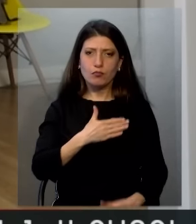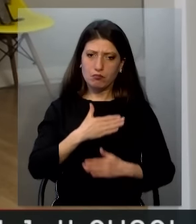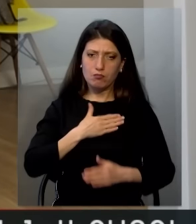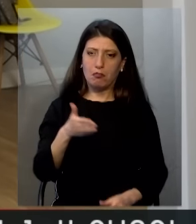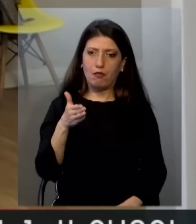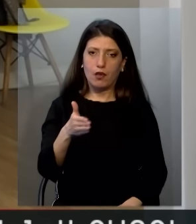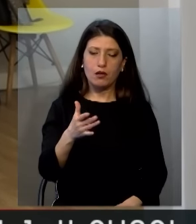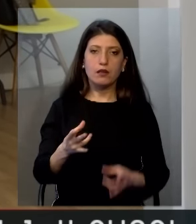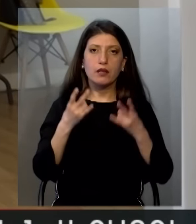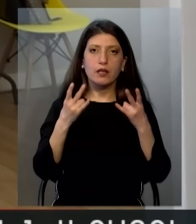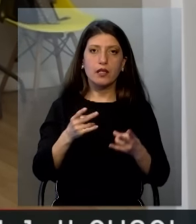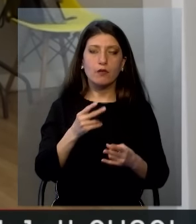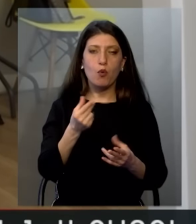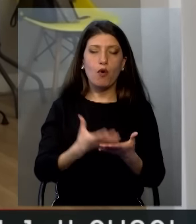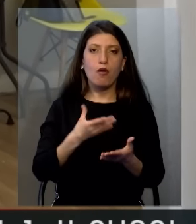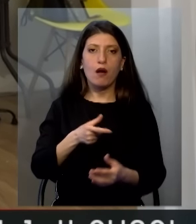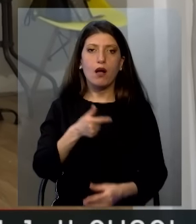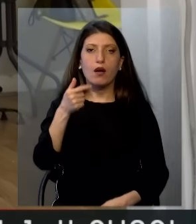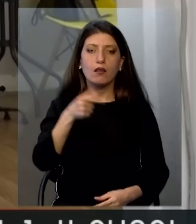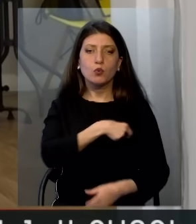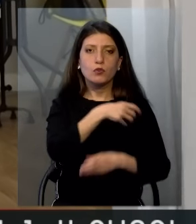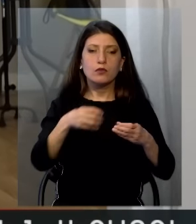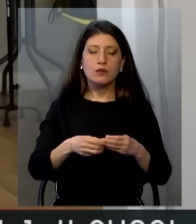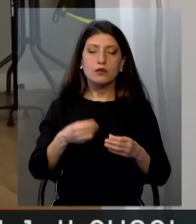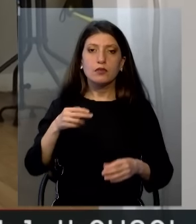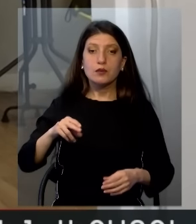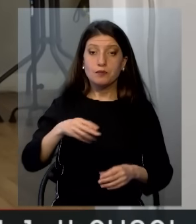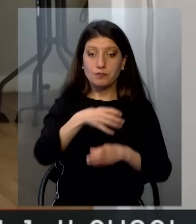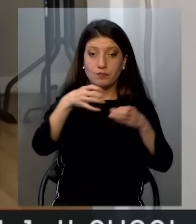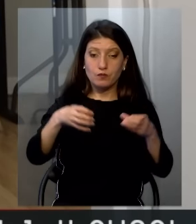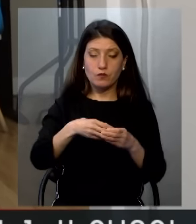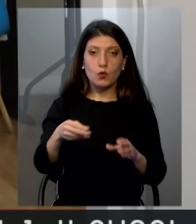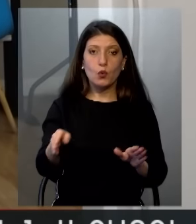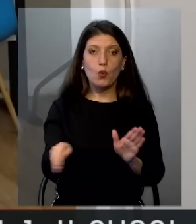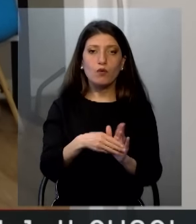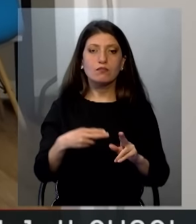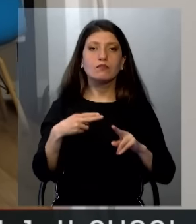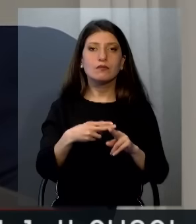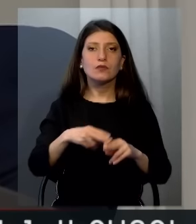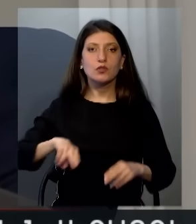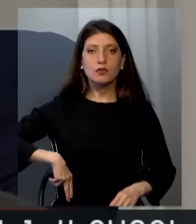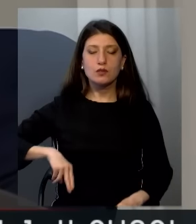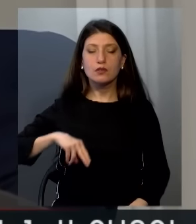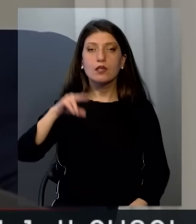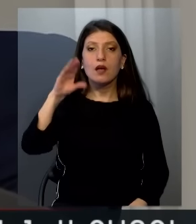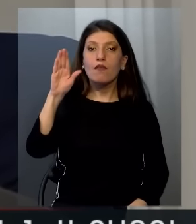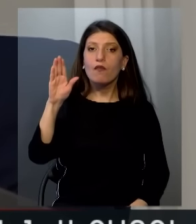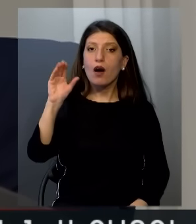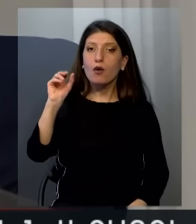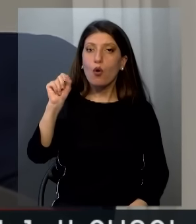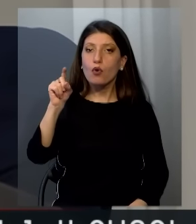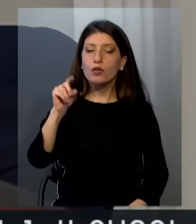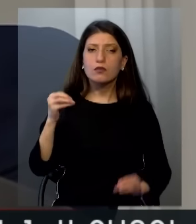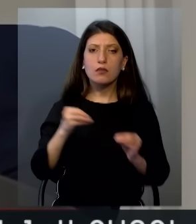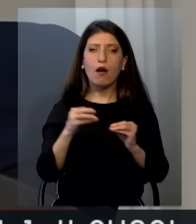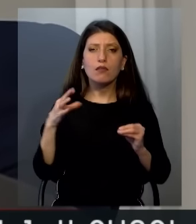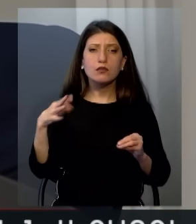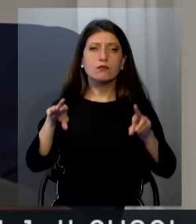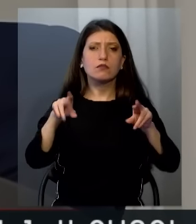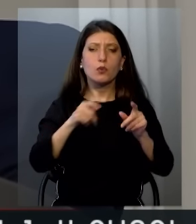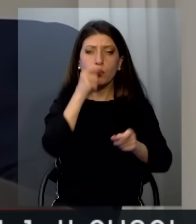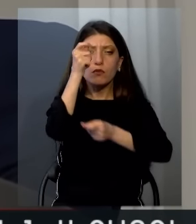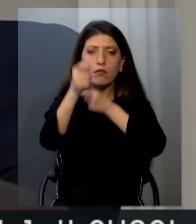որևէ կուսակցության։ Transparency International հակակոռուպցիոն կենտրոնի ծրագրերի տնորեն Վարուժան Հոգտանյանը, որ 15 տարի